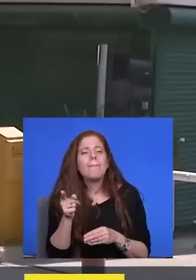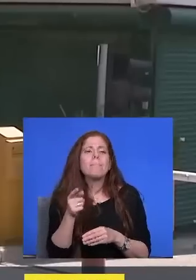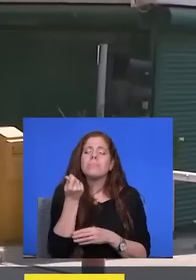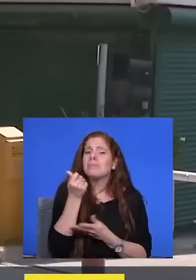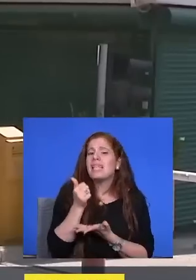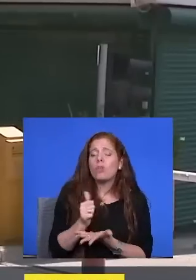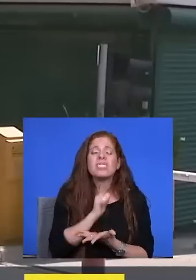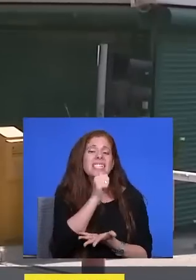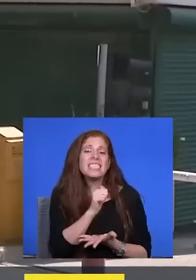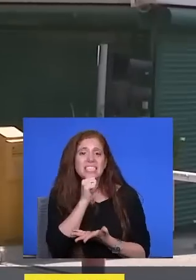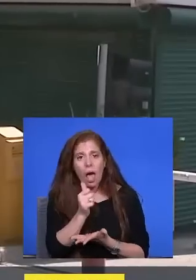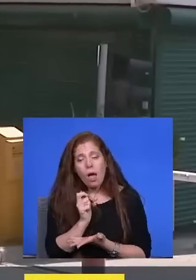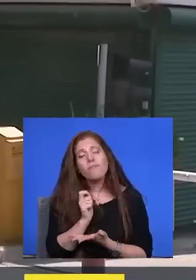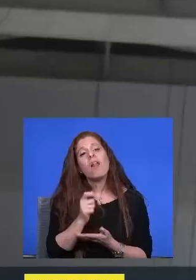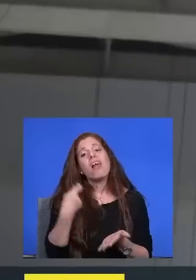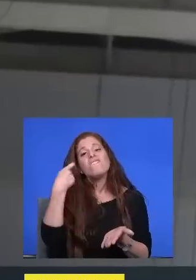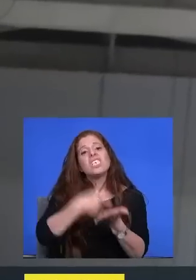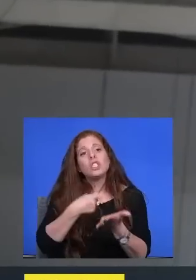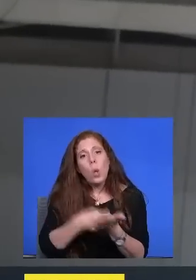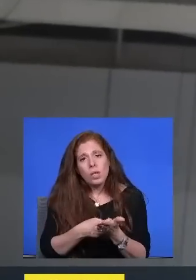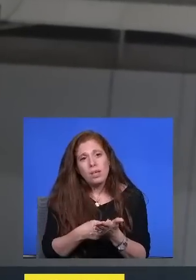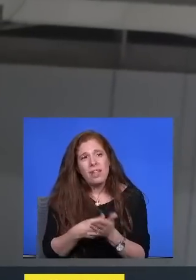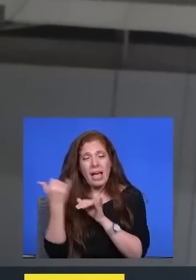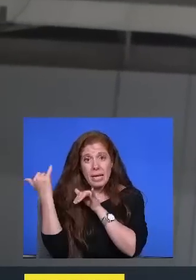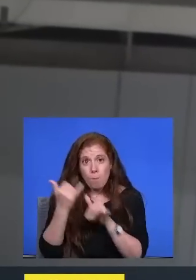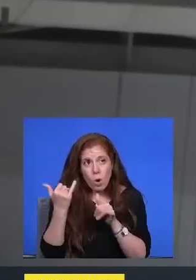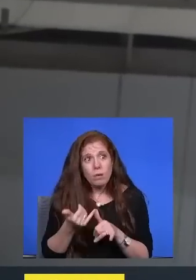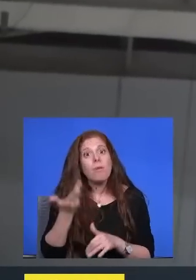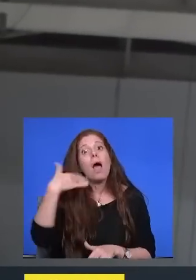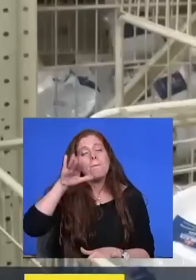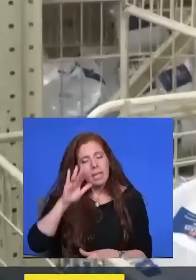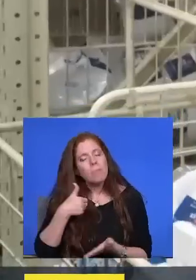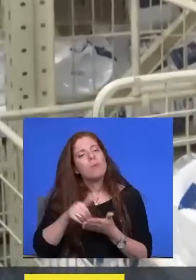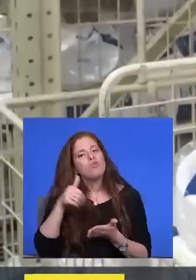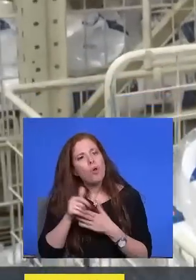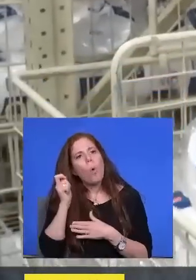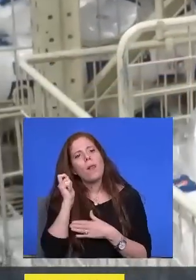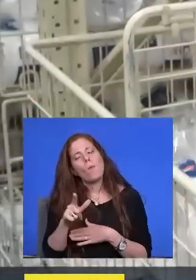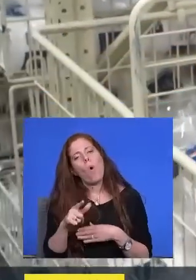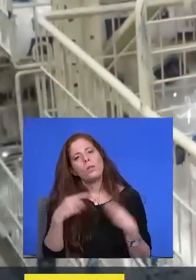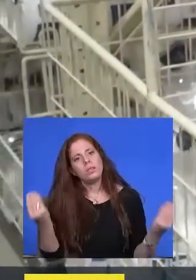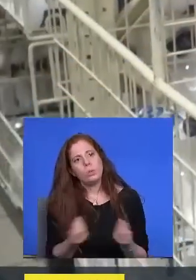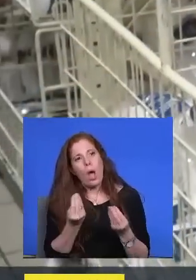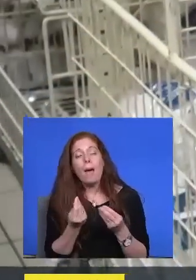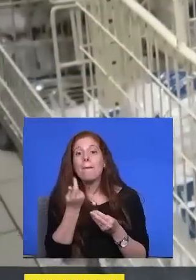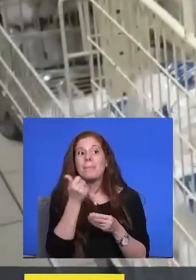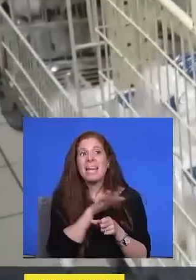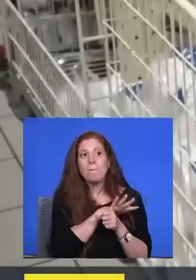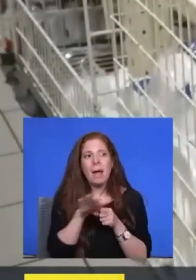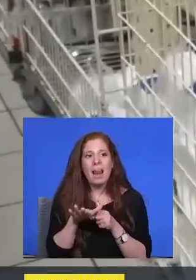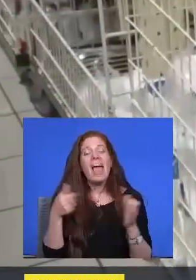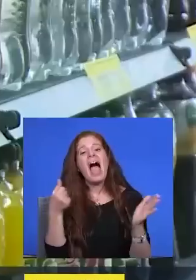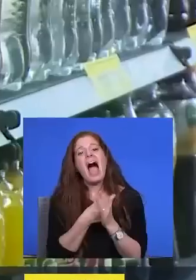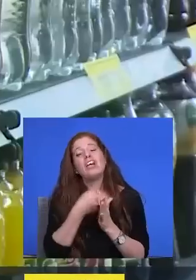הקמעונאים על המלאי ששילמו. מרביתם המשיכו למכור את הסחורה במחיר מלא עד לקניית סחורה